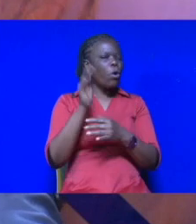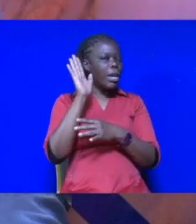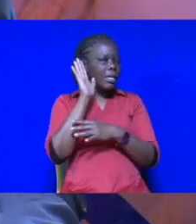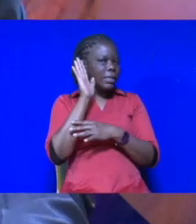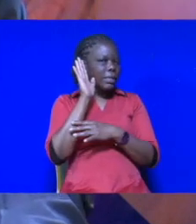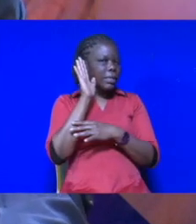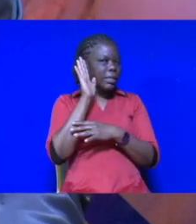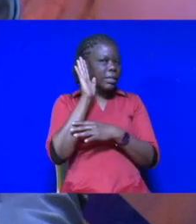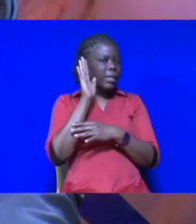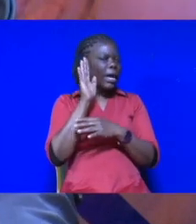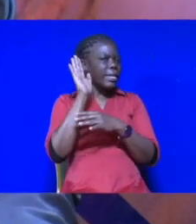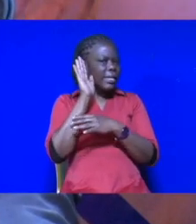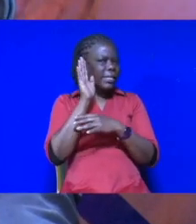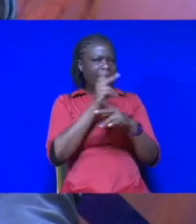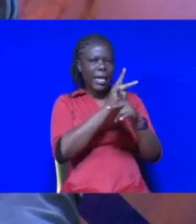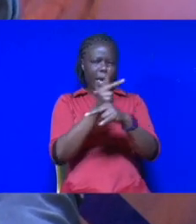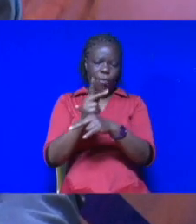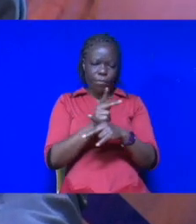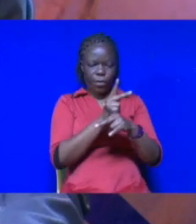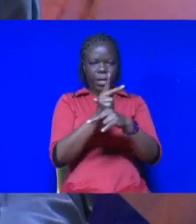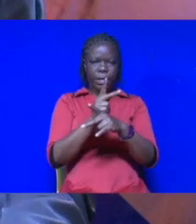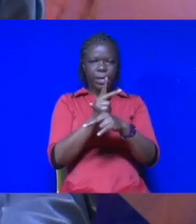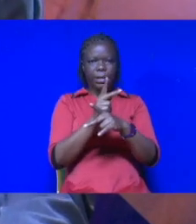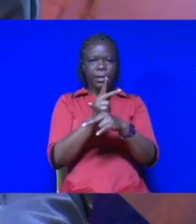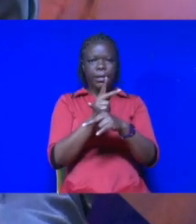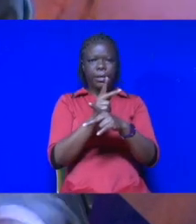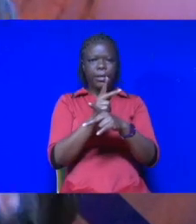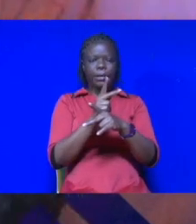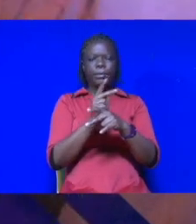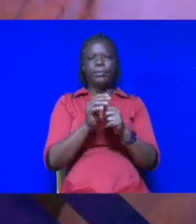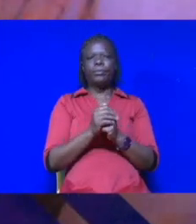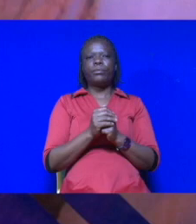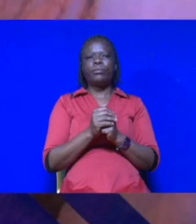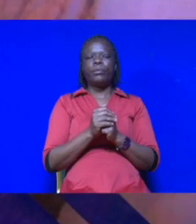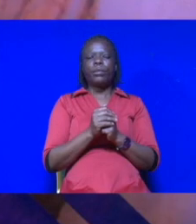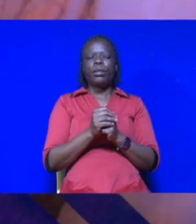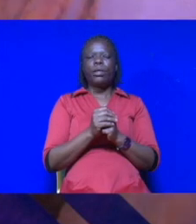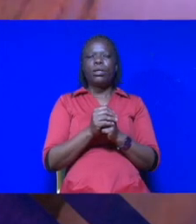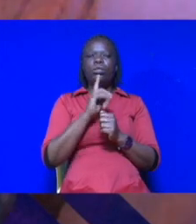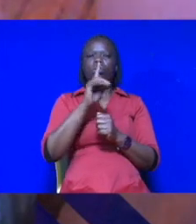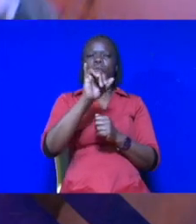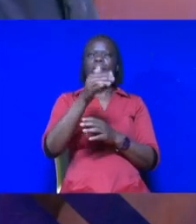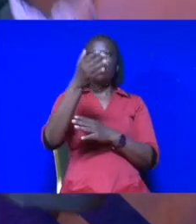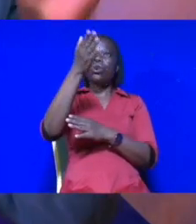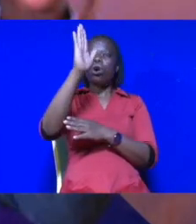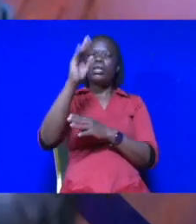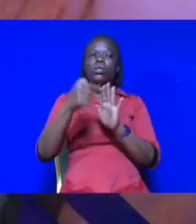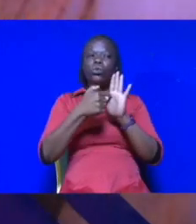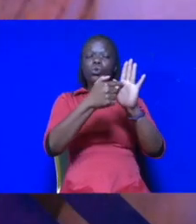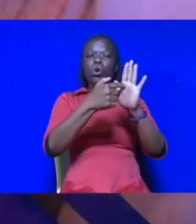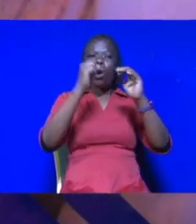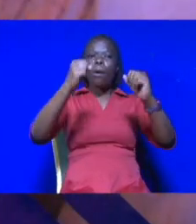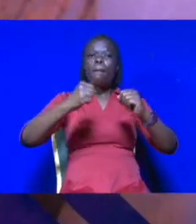kama mnanisikiliza kwa makini, mpendwa katika Kristo, ili Mungu aonyeshe nguvu zake